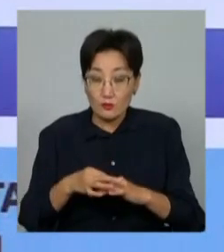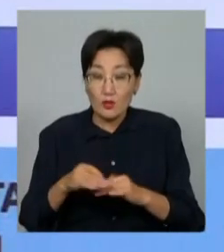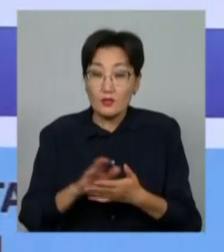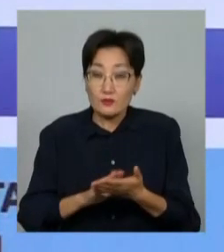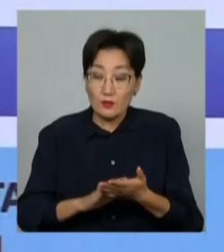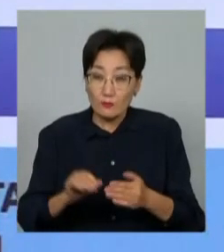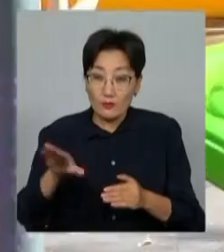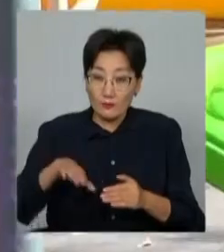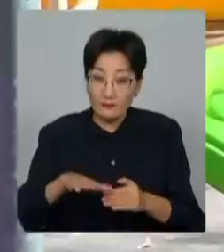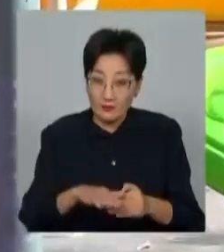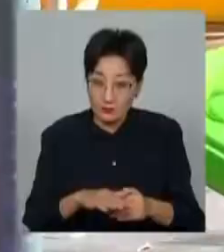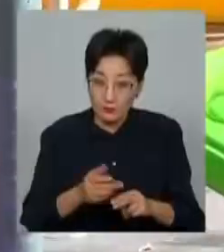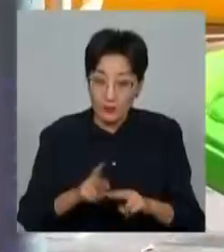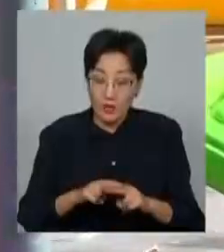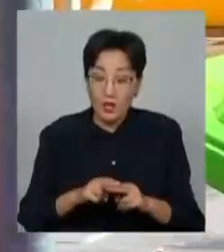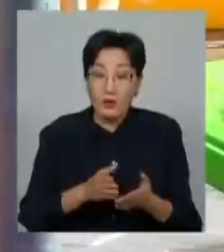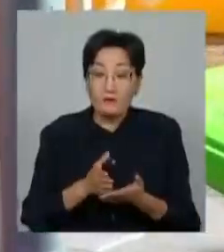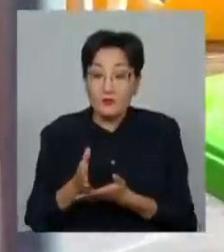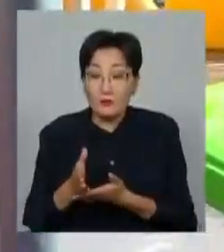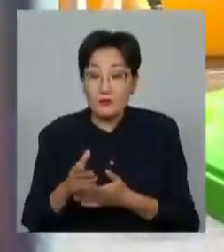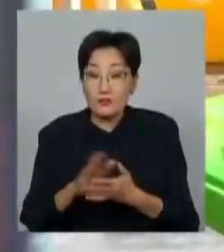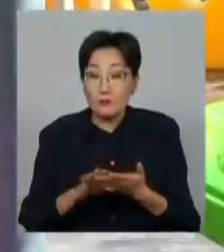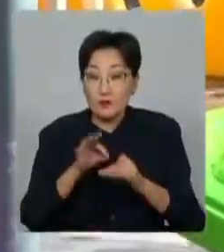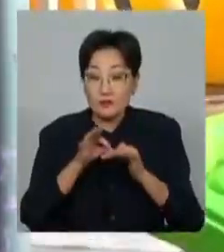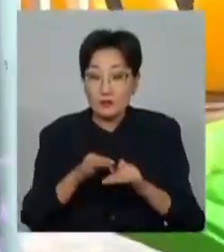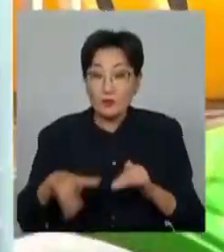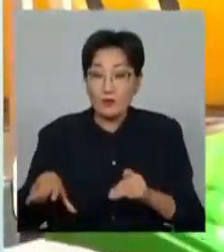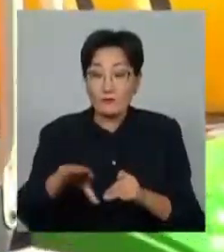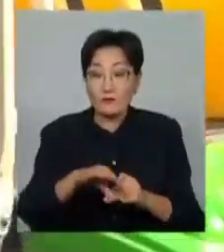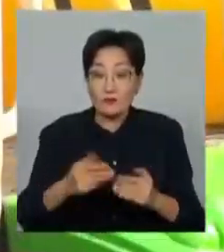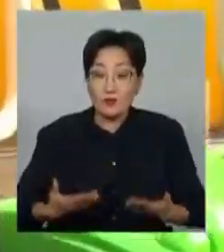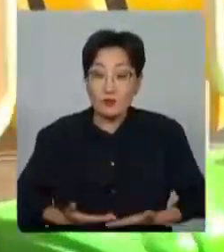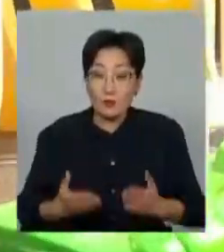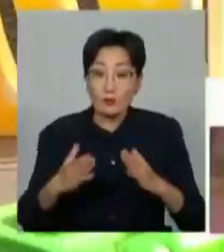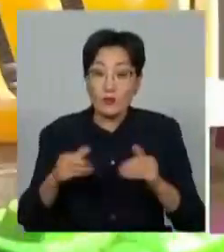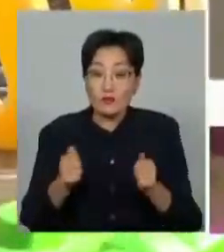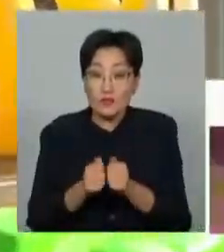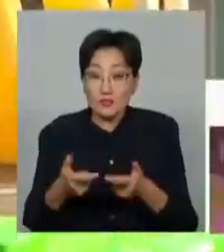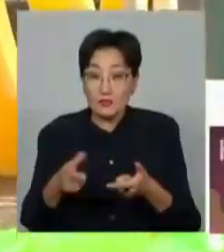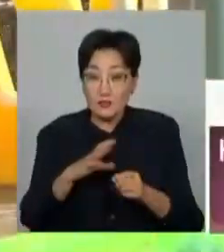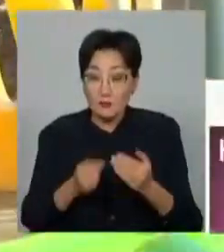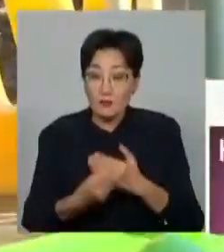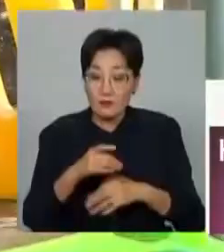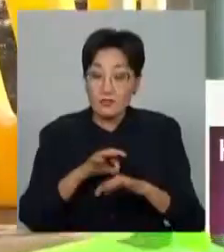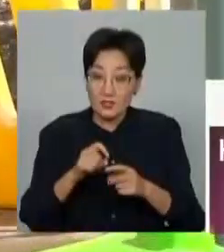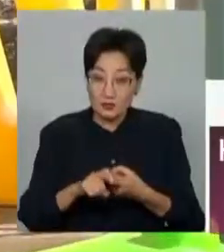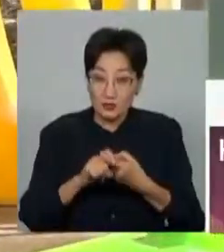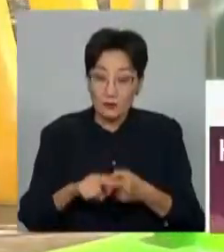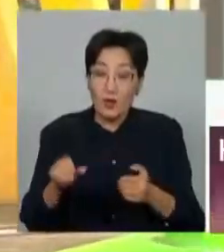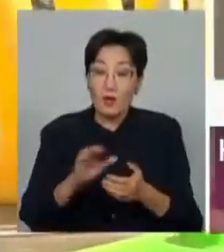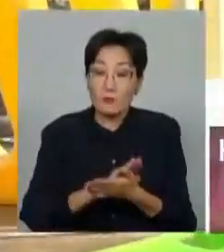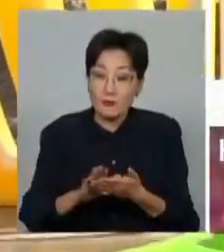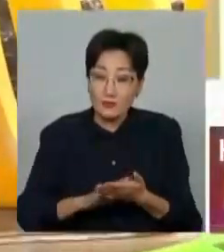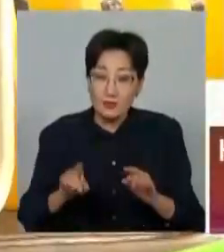дезинфекцию подъездов. Помимо подъездов, дезинфекция проводится на всей придомовой территории, где произошел очаг.